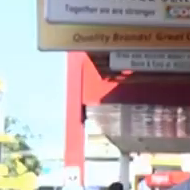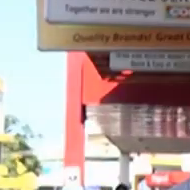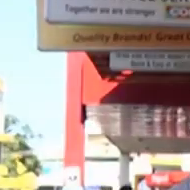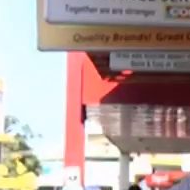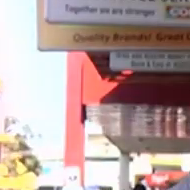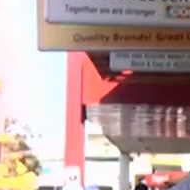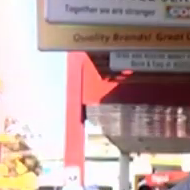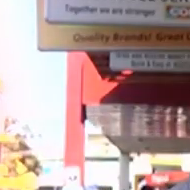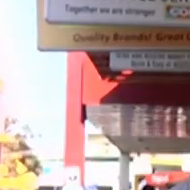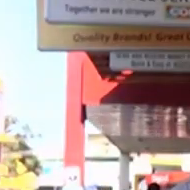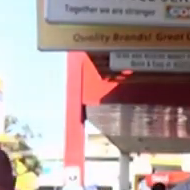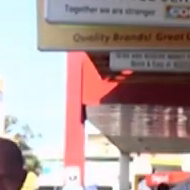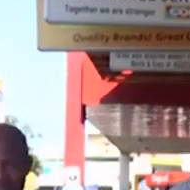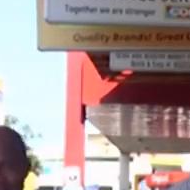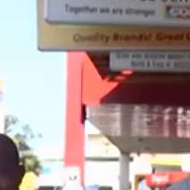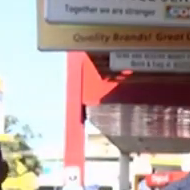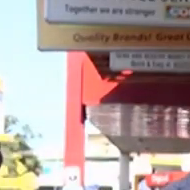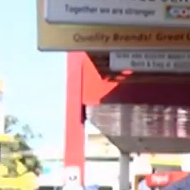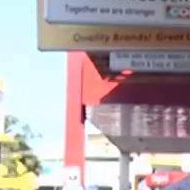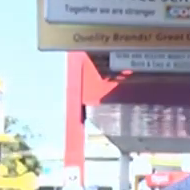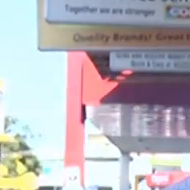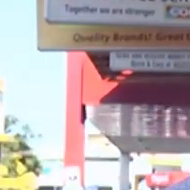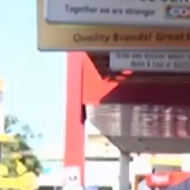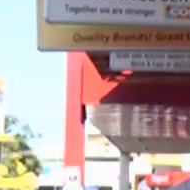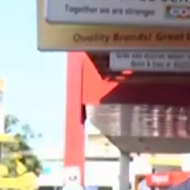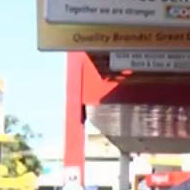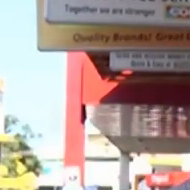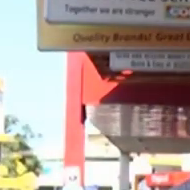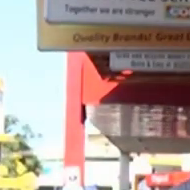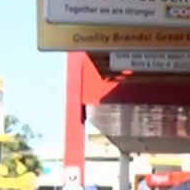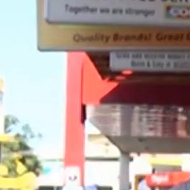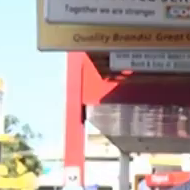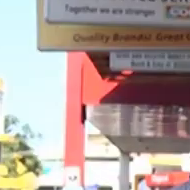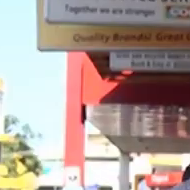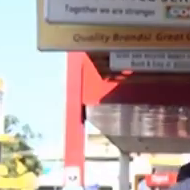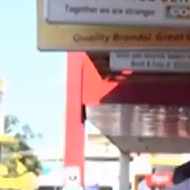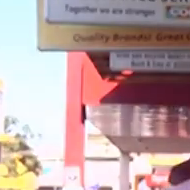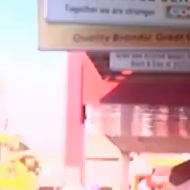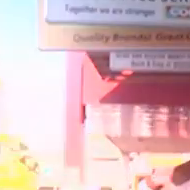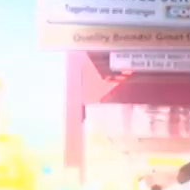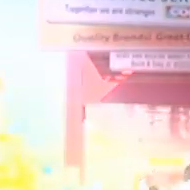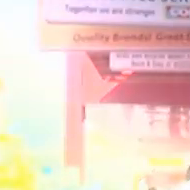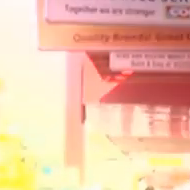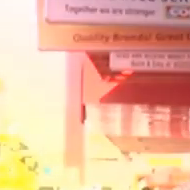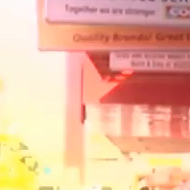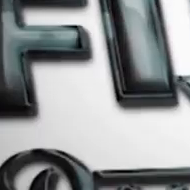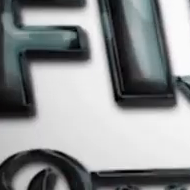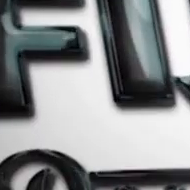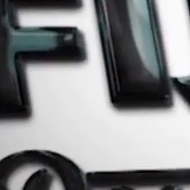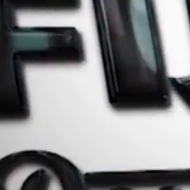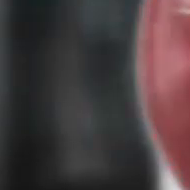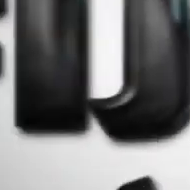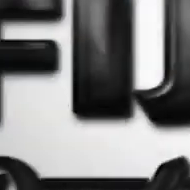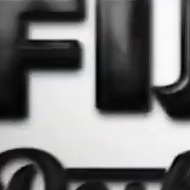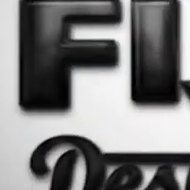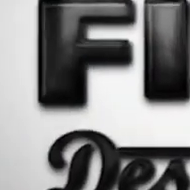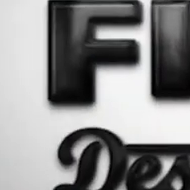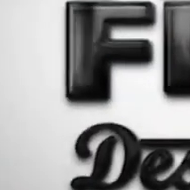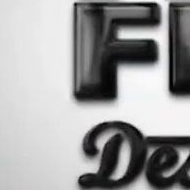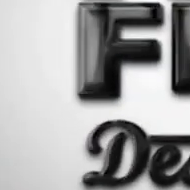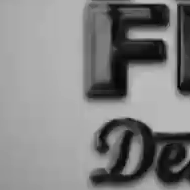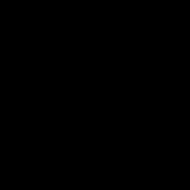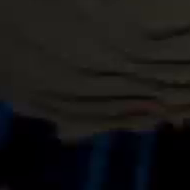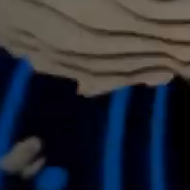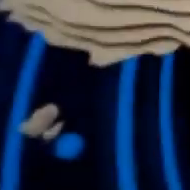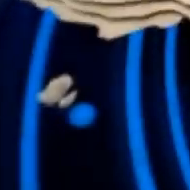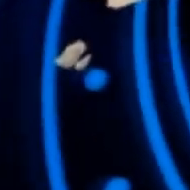मैं टोटली दिल्ली में रहता हूँ और रेडियो फीजी रोज सुनता हूँ। रेडियो फीजी 2 देश